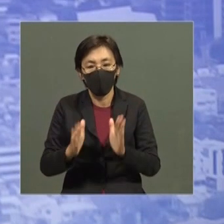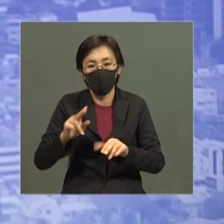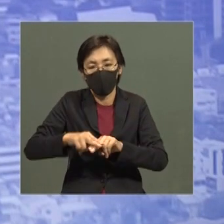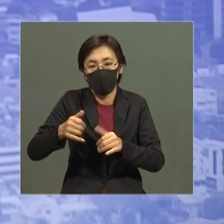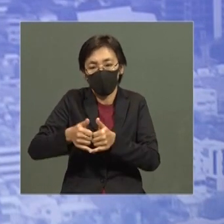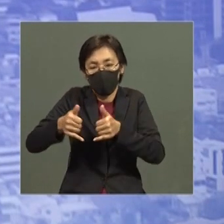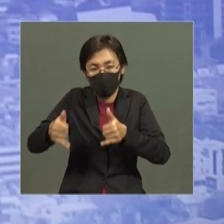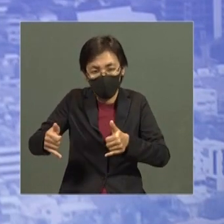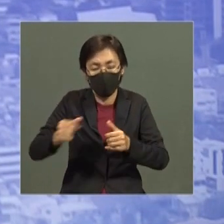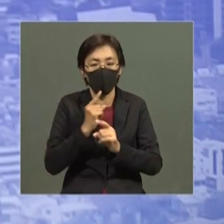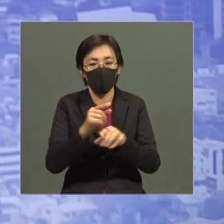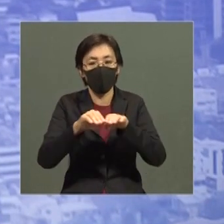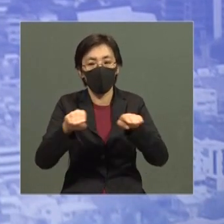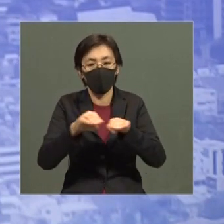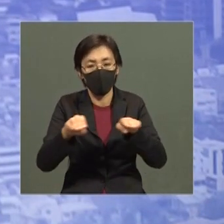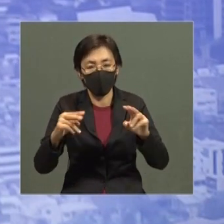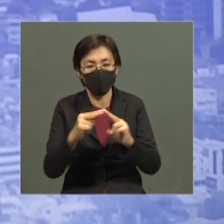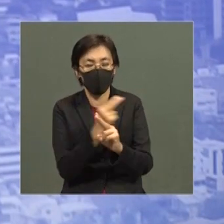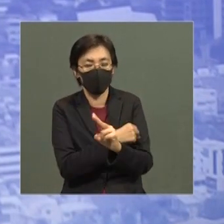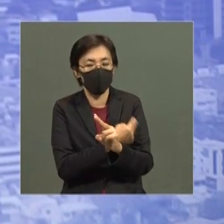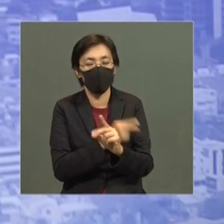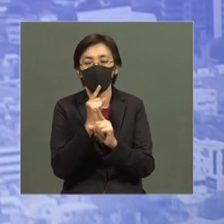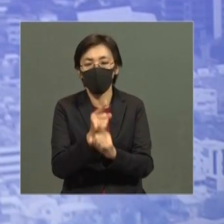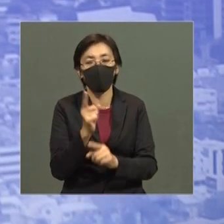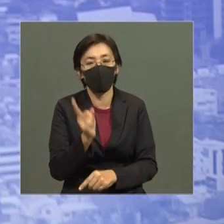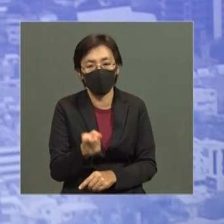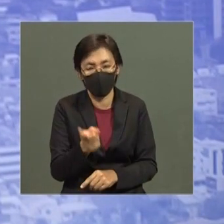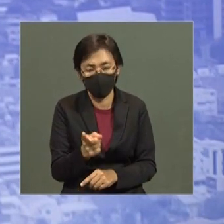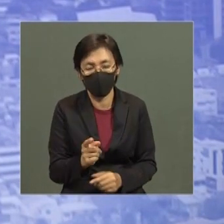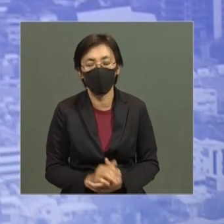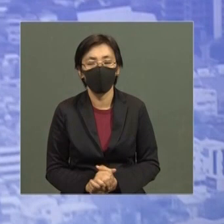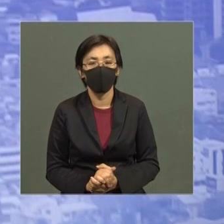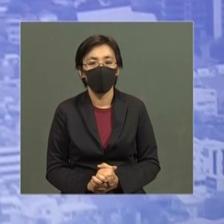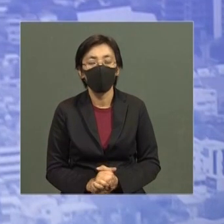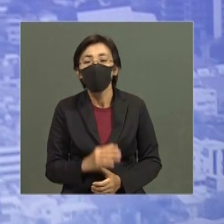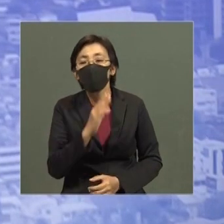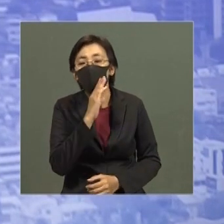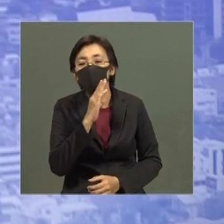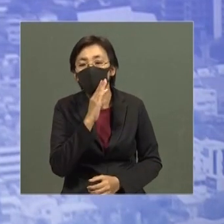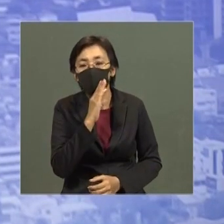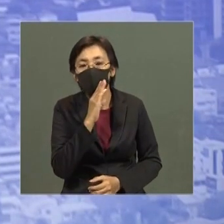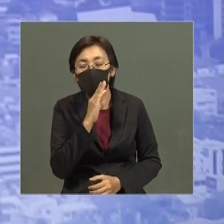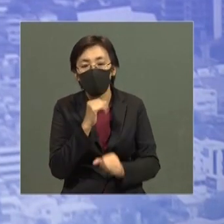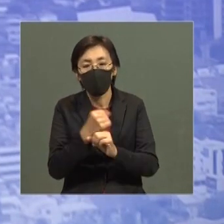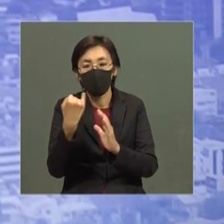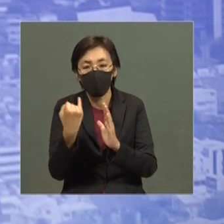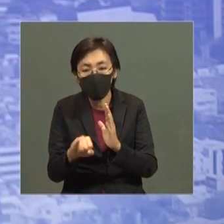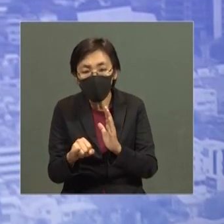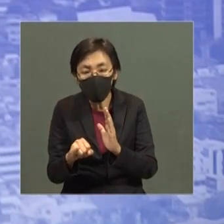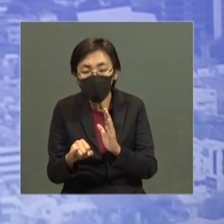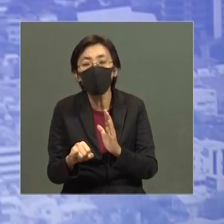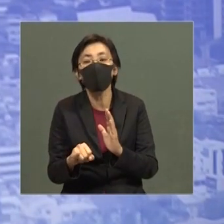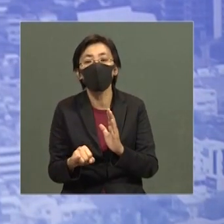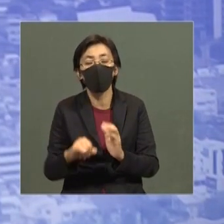ทำตามมาตรฐานต่างๆที่สาธารณสุขกำหนดอย่างเคร่งครัดค่ะหากมีการผิดต่อข้อ